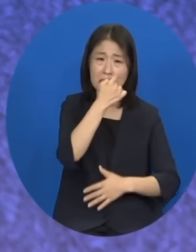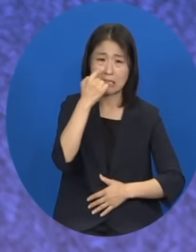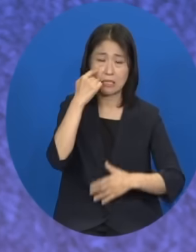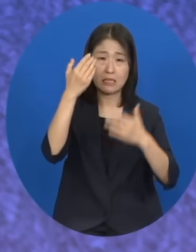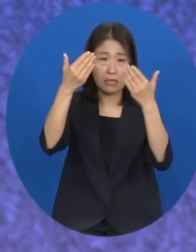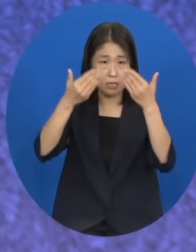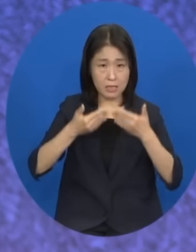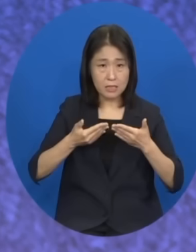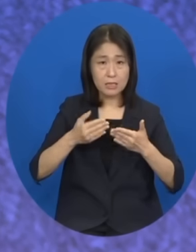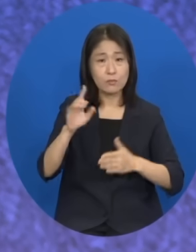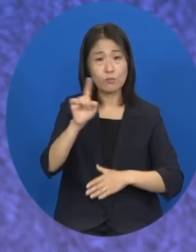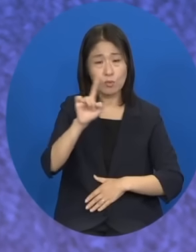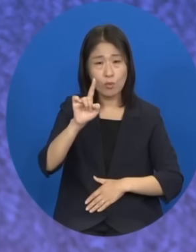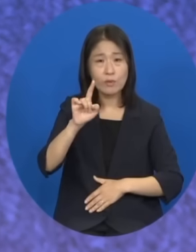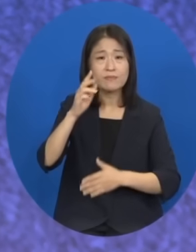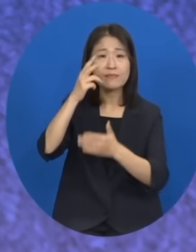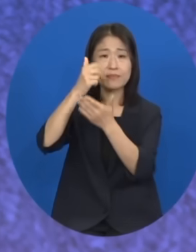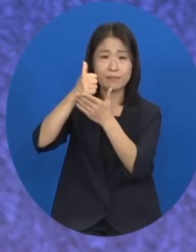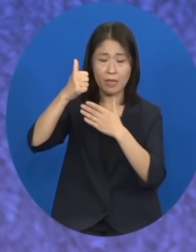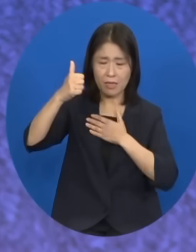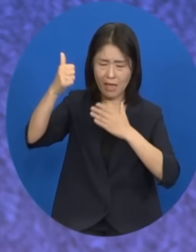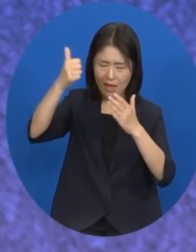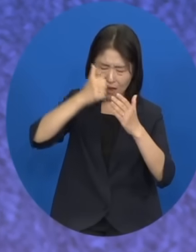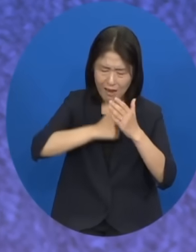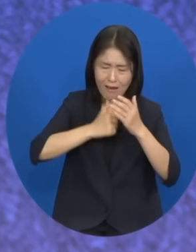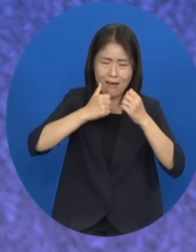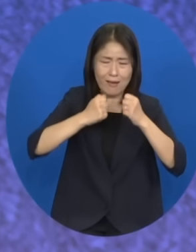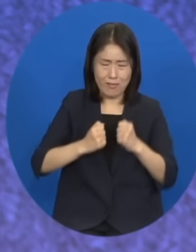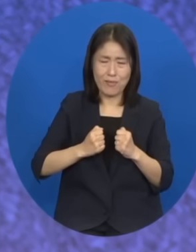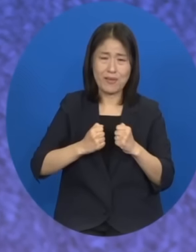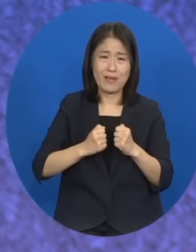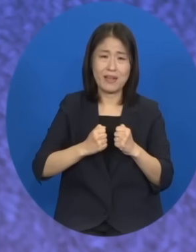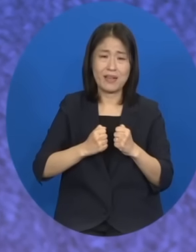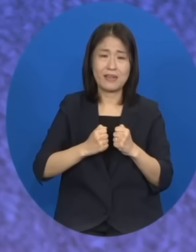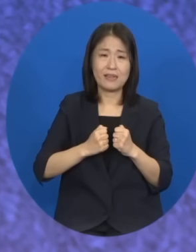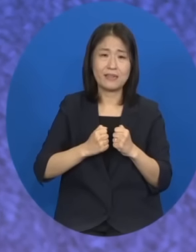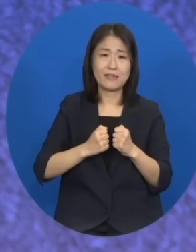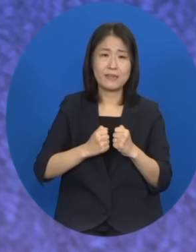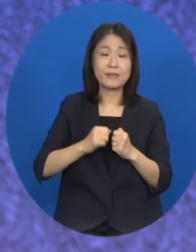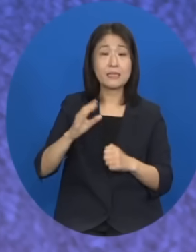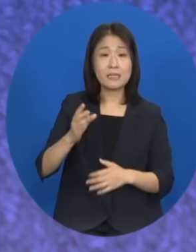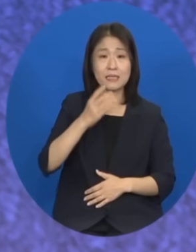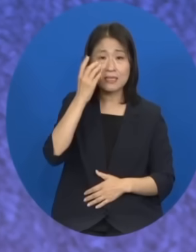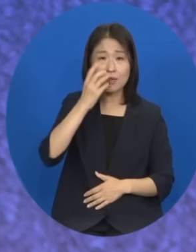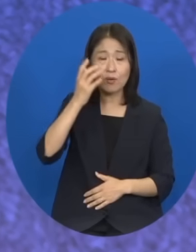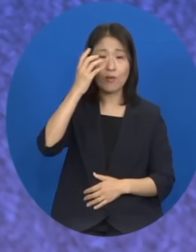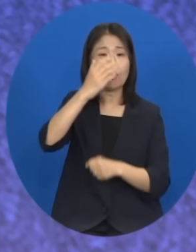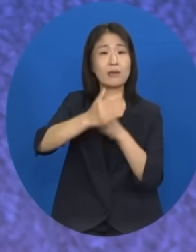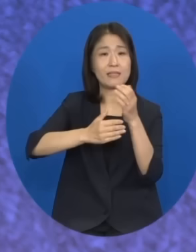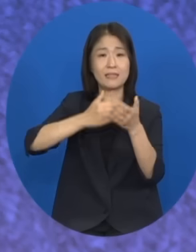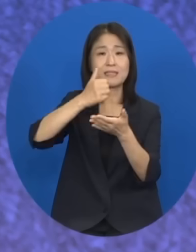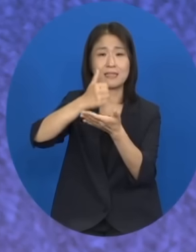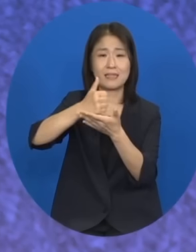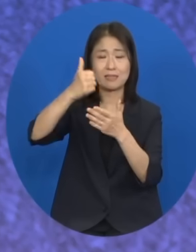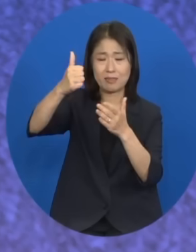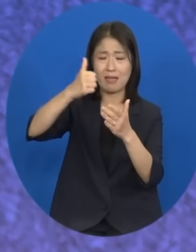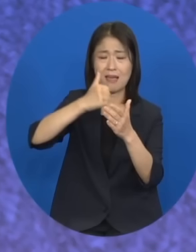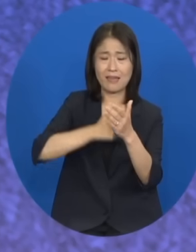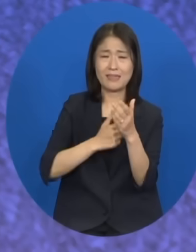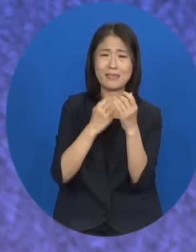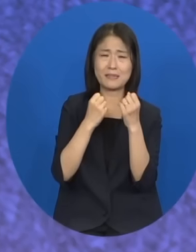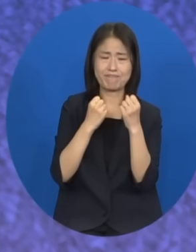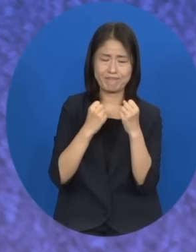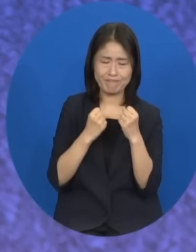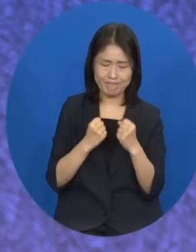주셨는데 주님이 제 안에 거하신 거예요. 성령 하나님께서 제 안에